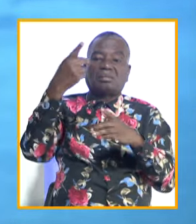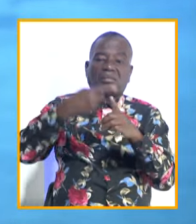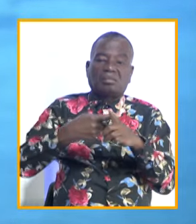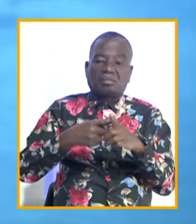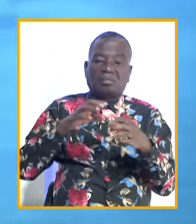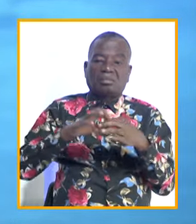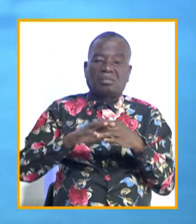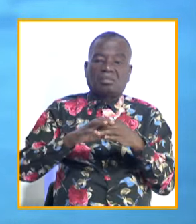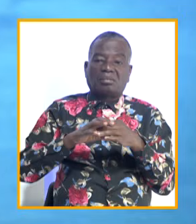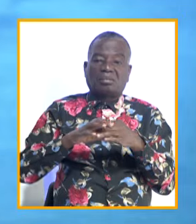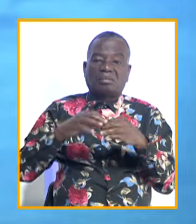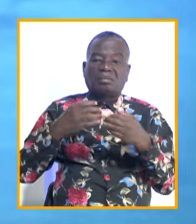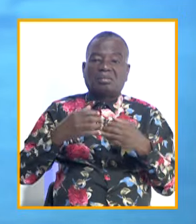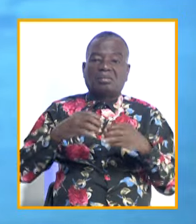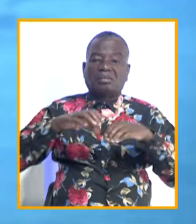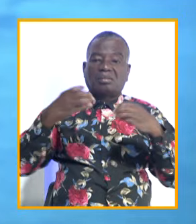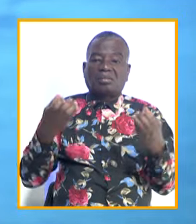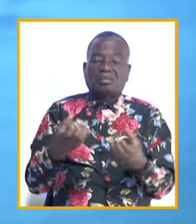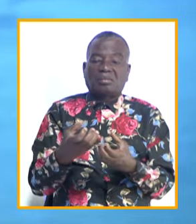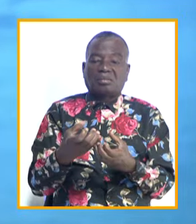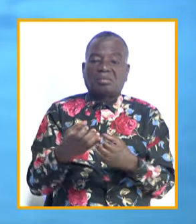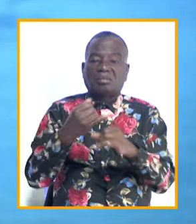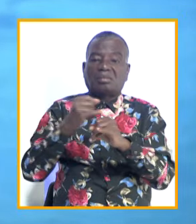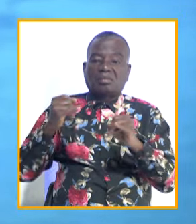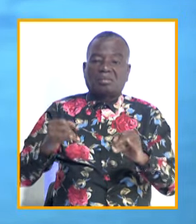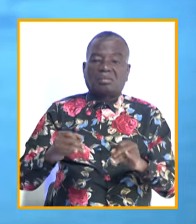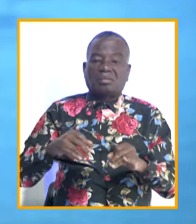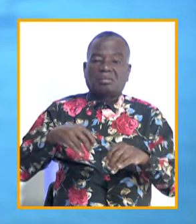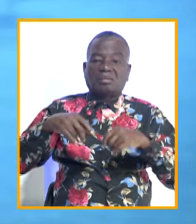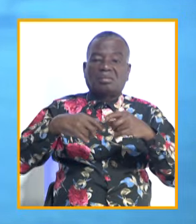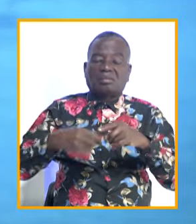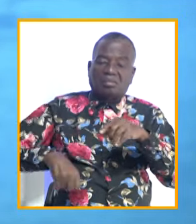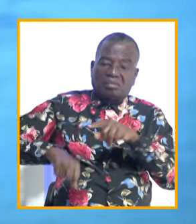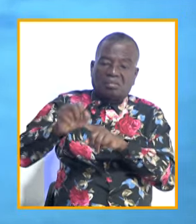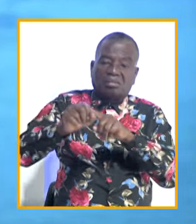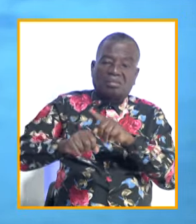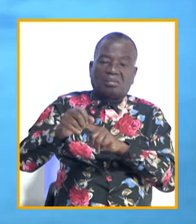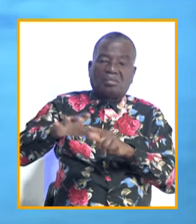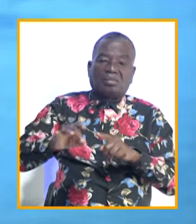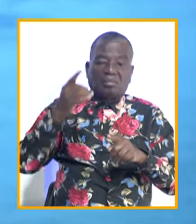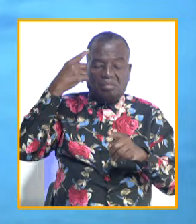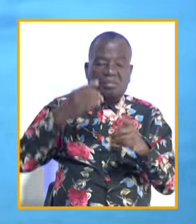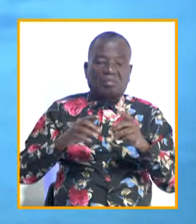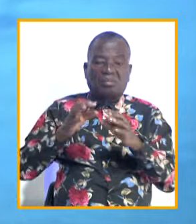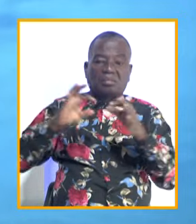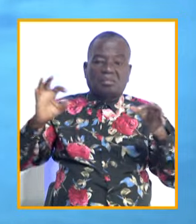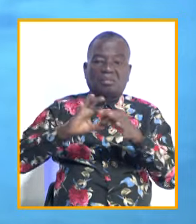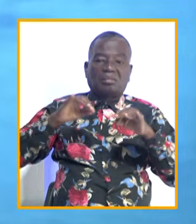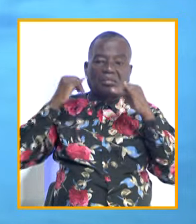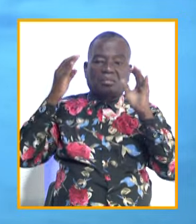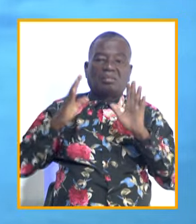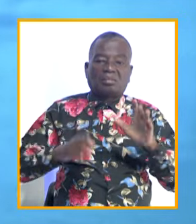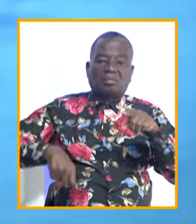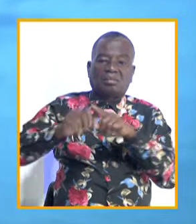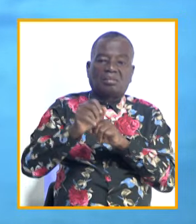de vacances, les clubs vont pouvoir retrouver les différentes pelouses retenues par la Fédération ivoirienne de football. Et pour cette